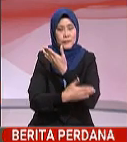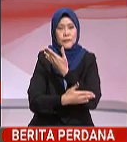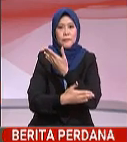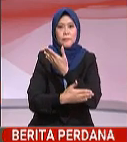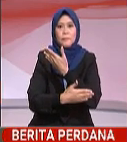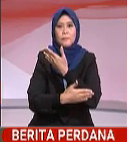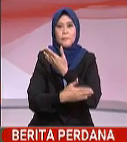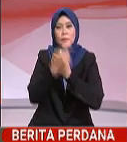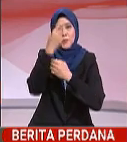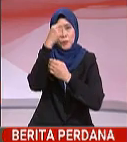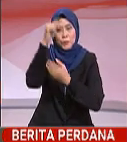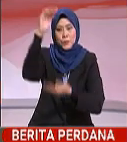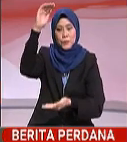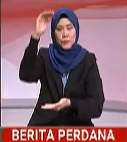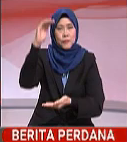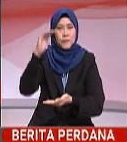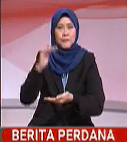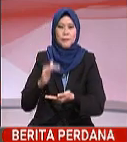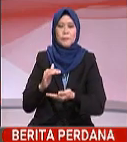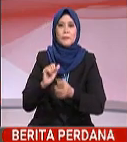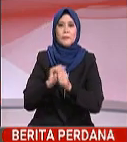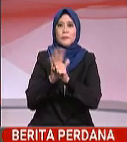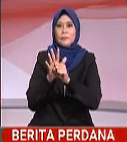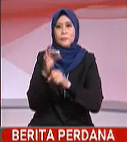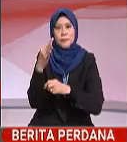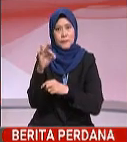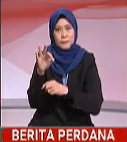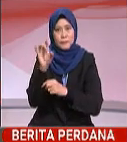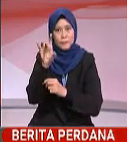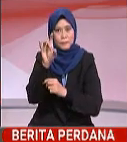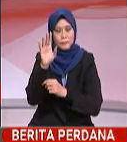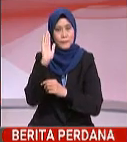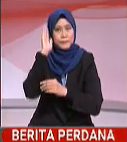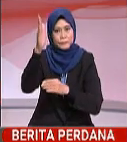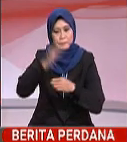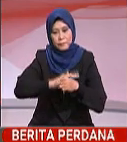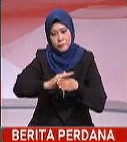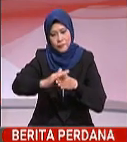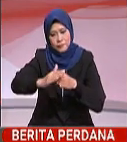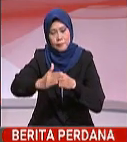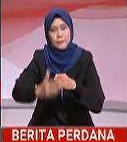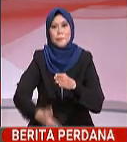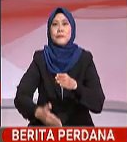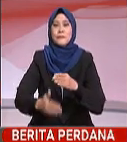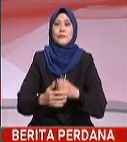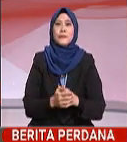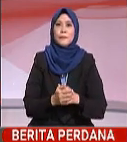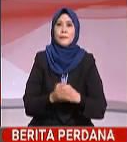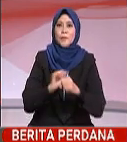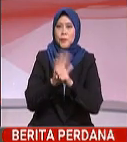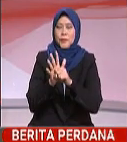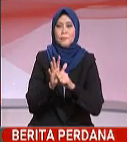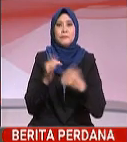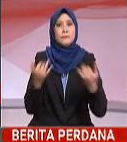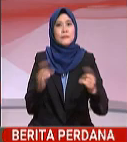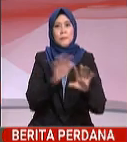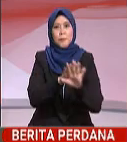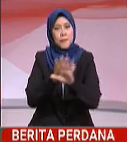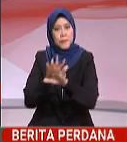kita landaikan COVID-19 ni dan insyaAllah selesai. Dengan cara kita